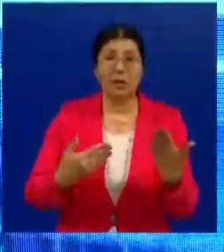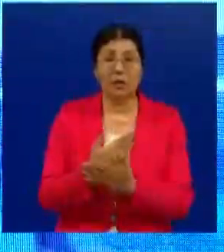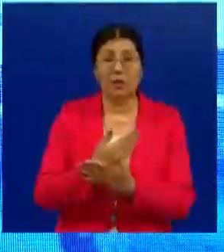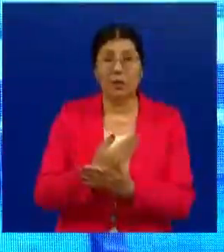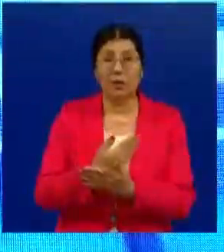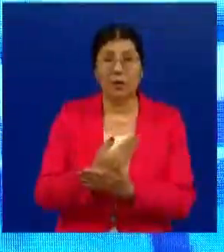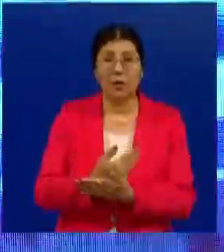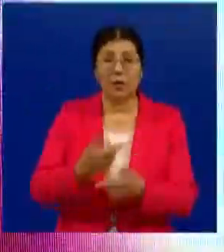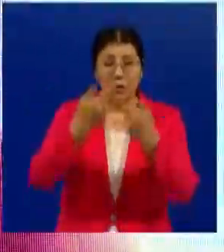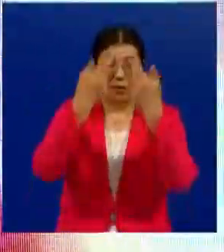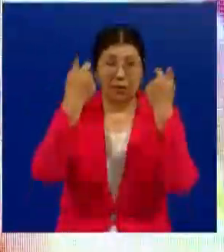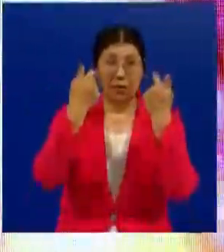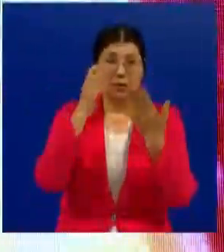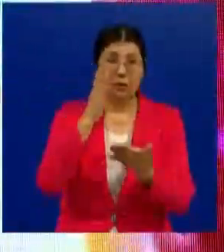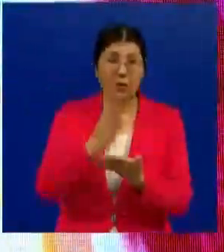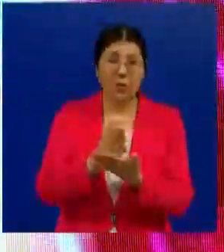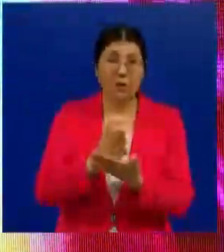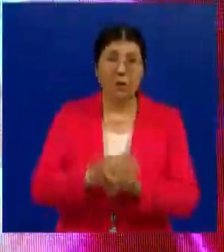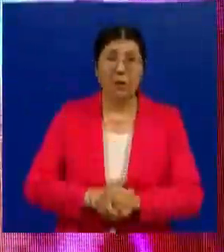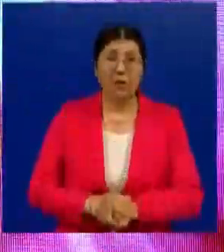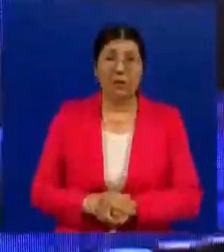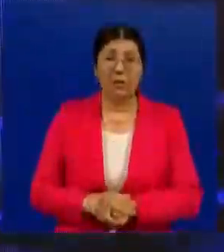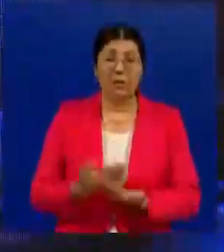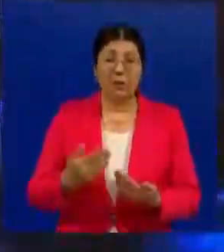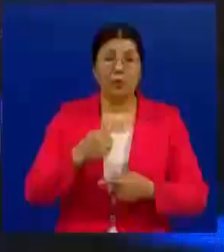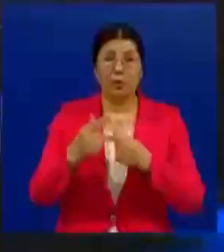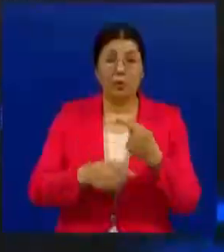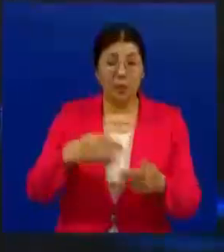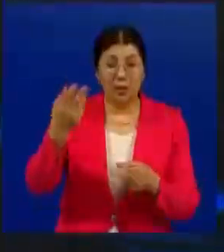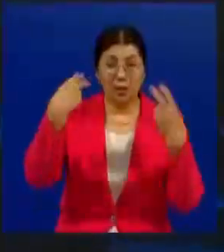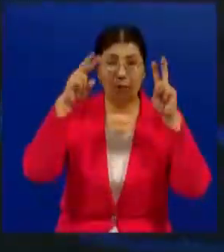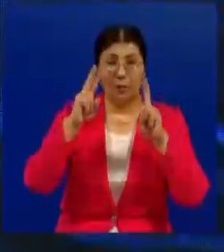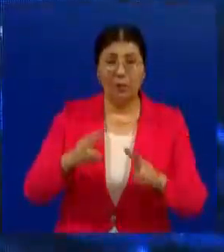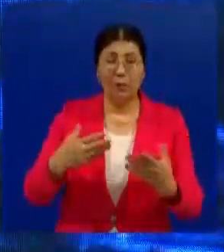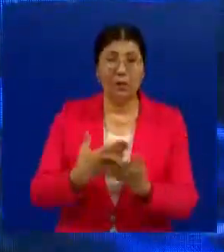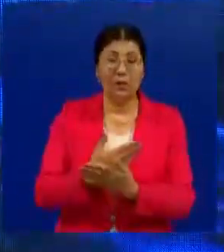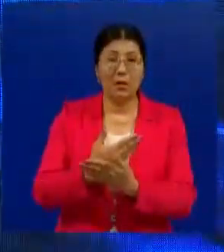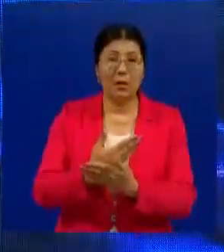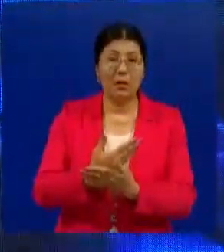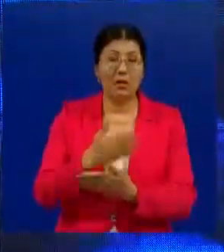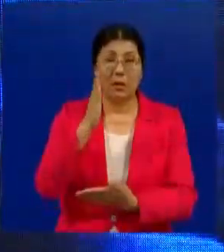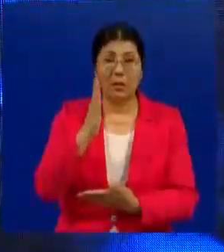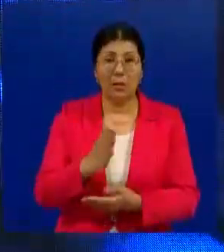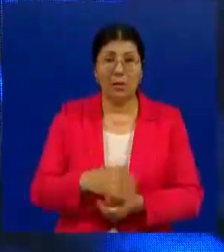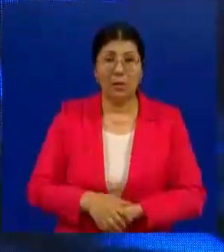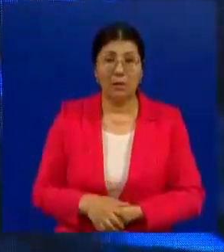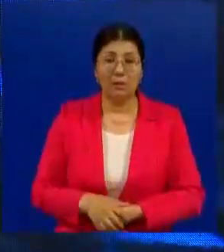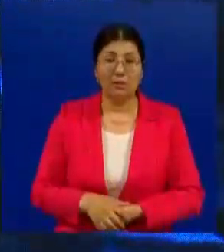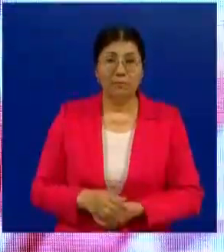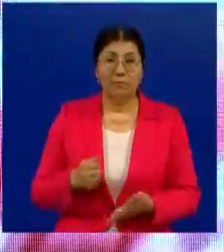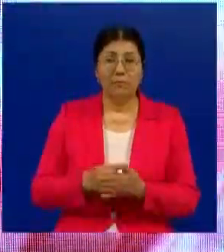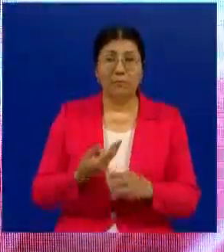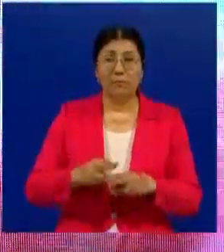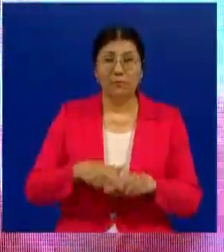бір мүмкінде бір біз білмейтін, енді бүгінгі ұрпақ білмейтін қандай да бір ақпараттар бар шығар мүмкін? Иә, осы жаңа мен айтқандай біз бұған дейін